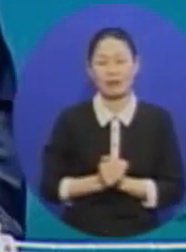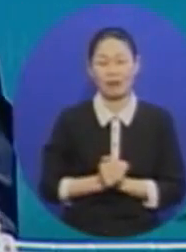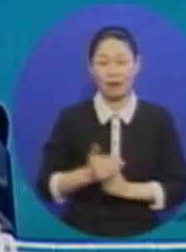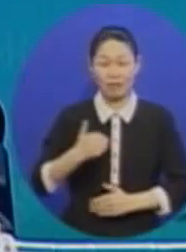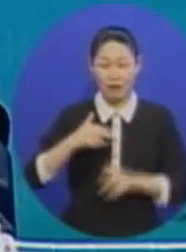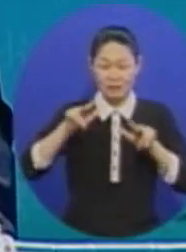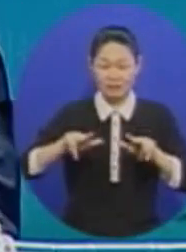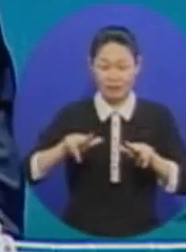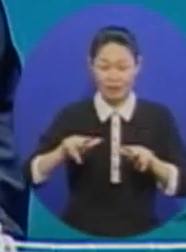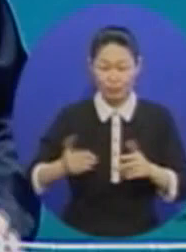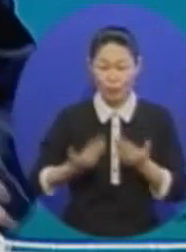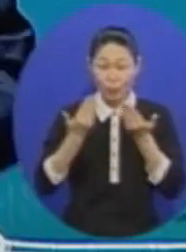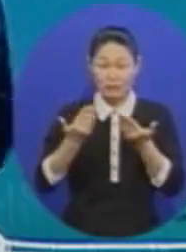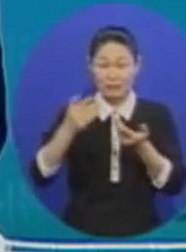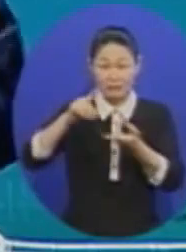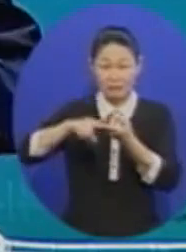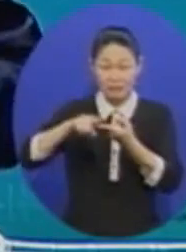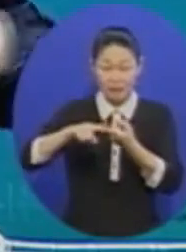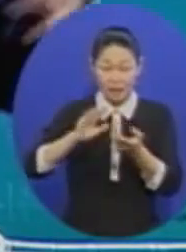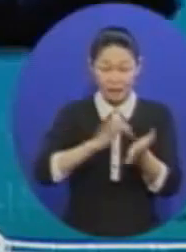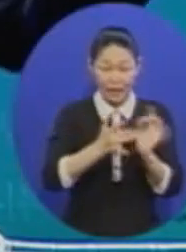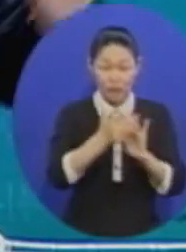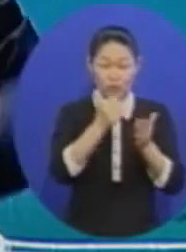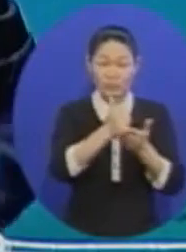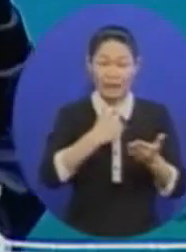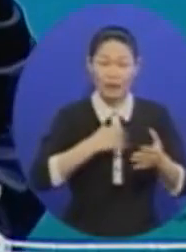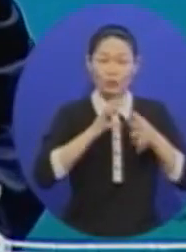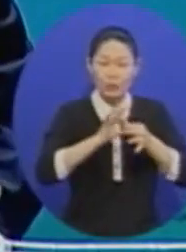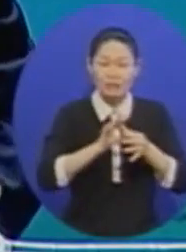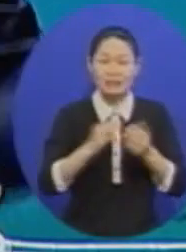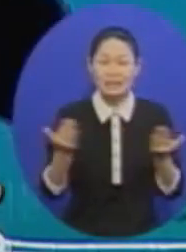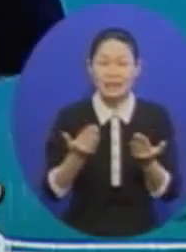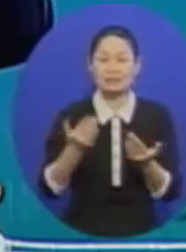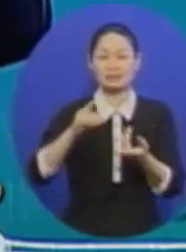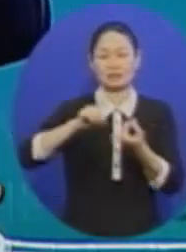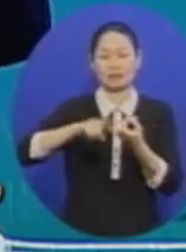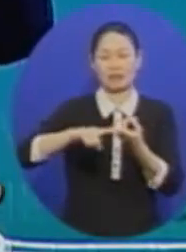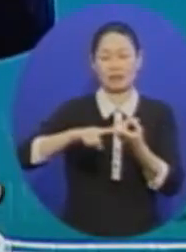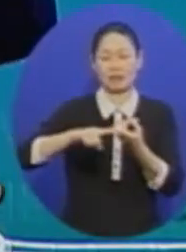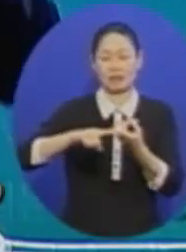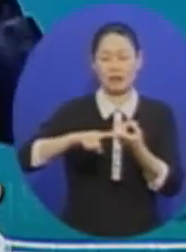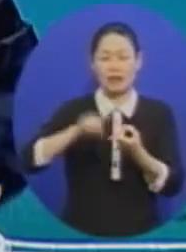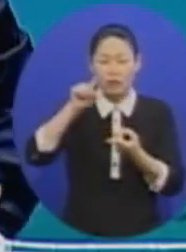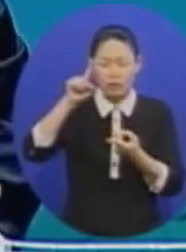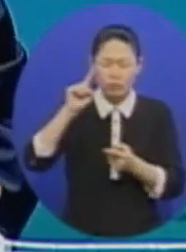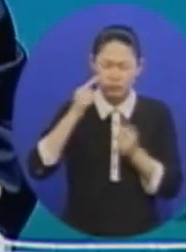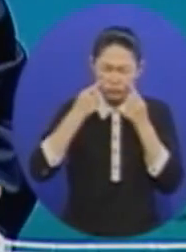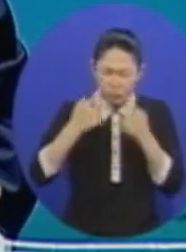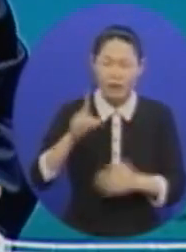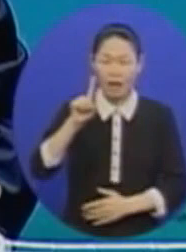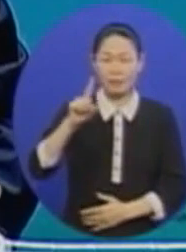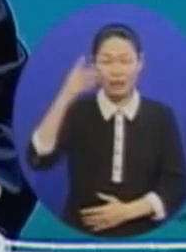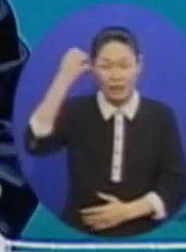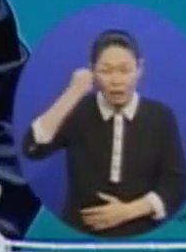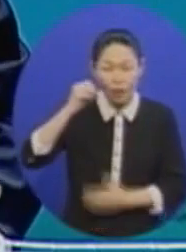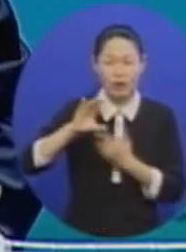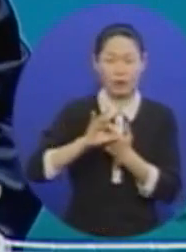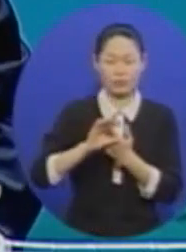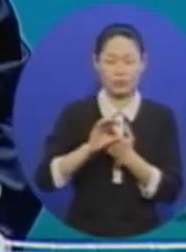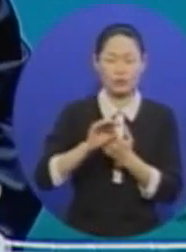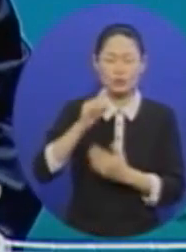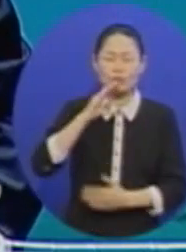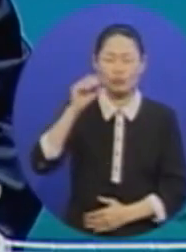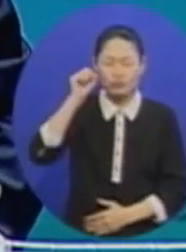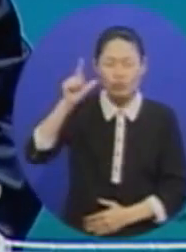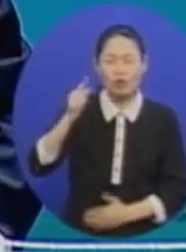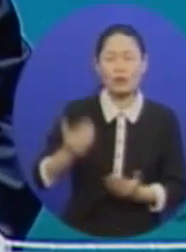내가 이제 봉사하는 것은 예수님이 나를 통해서 일 하시는 거다 이거 하나만 분명하게 기억하시면 훌륭한 봉사자